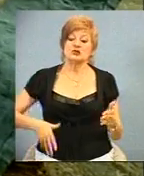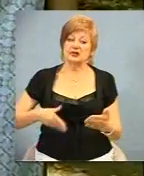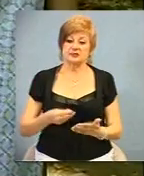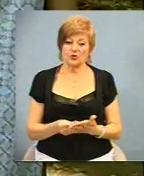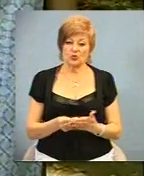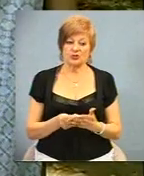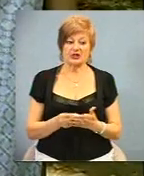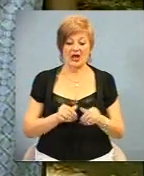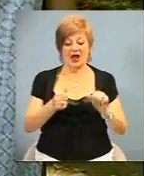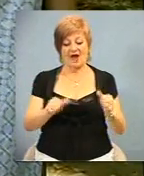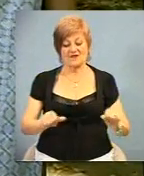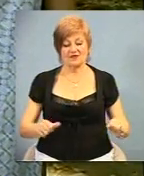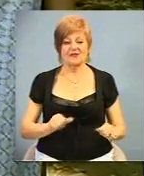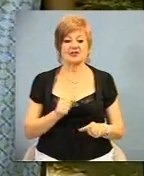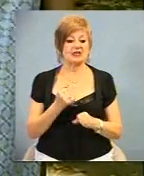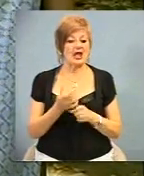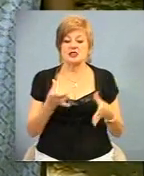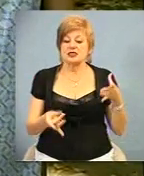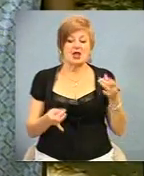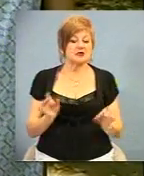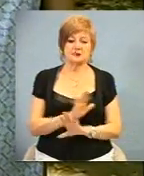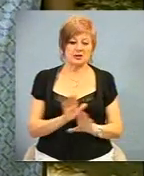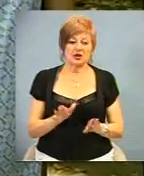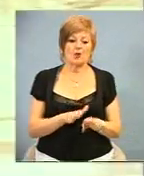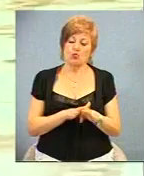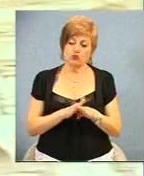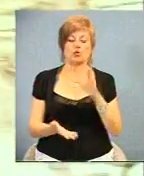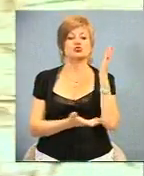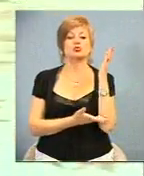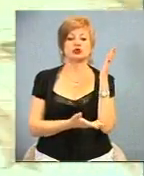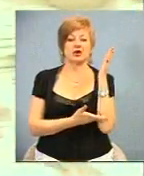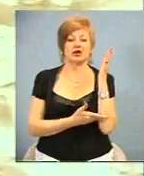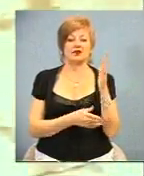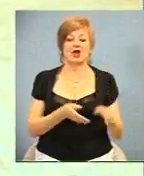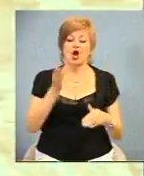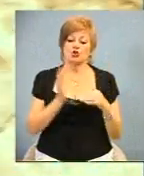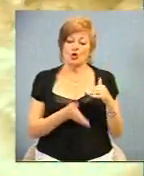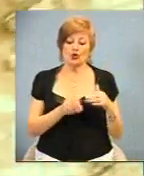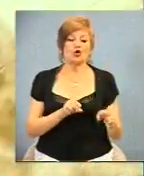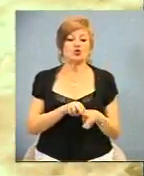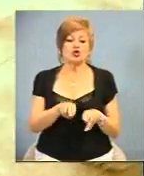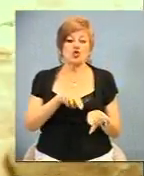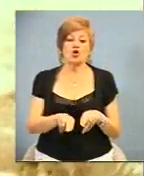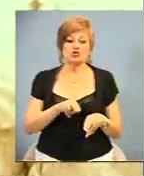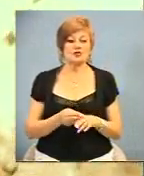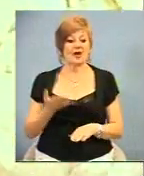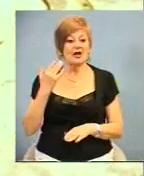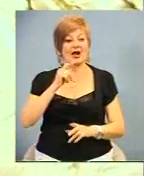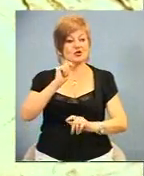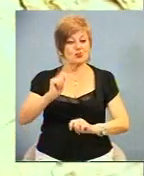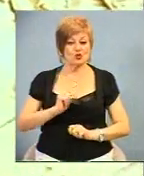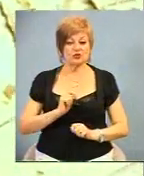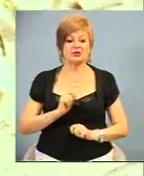кошти. Скульптури вирізає не склеюючи, з цільної деревини, за допомогою сокири та ножів. Нещодавно отримав у подарунок